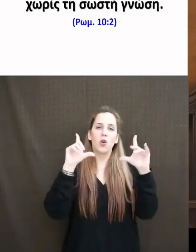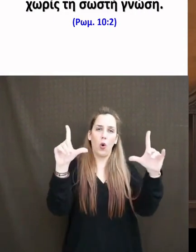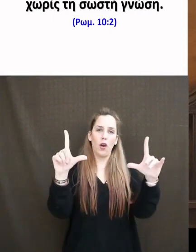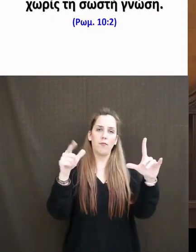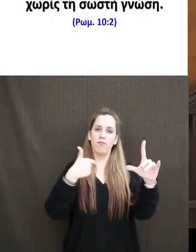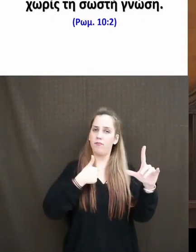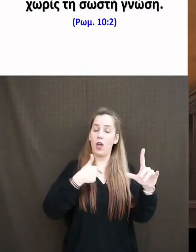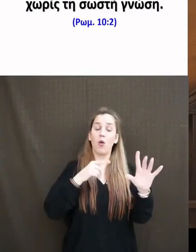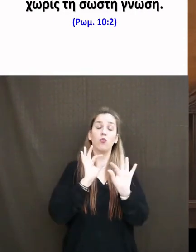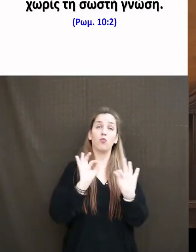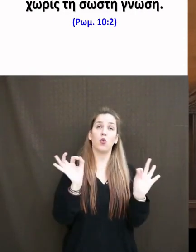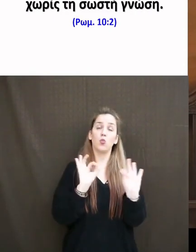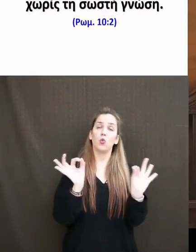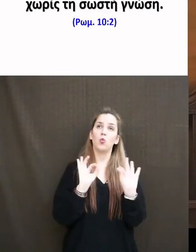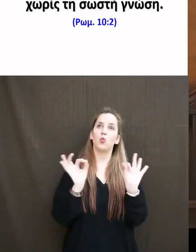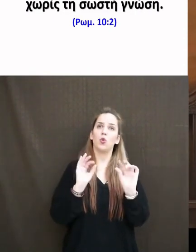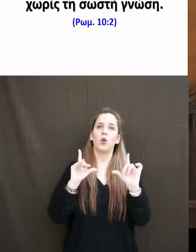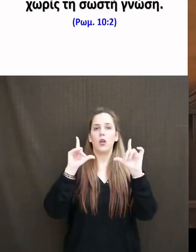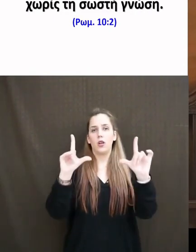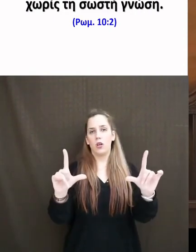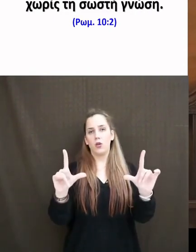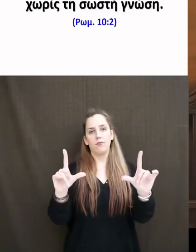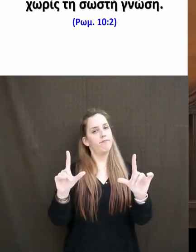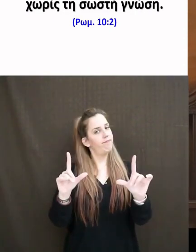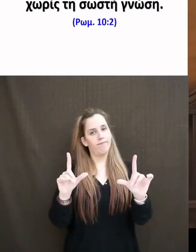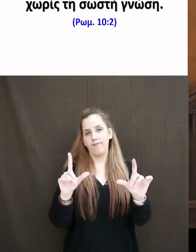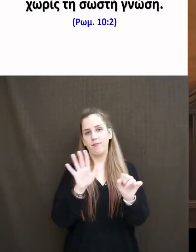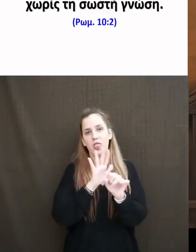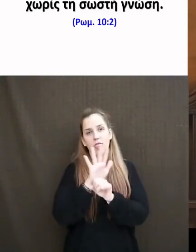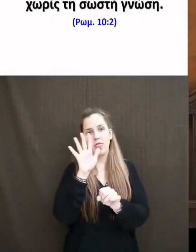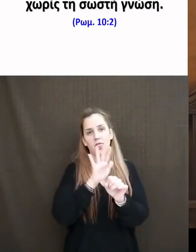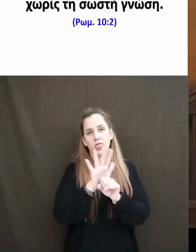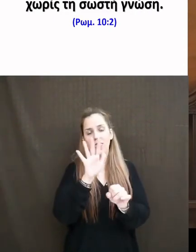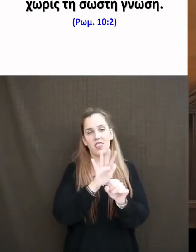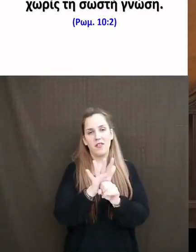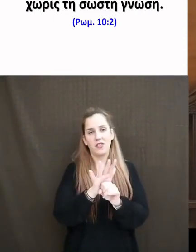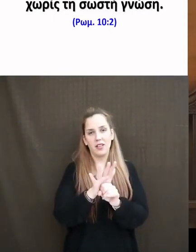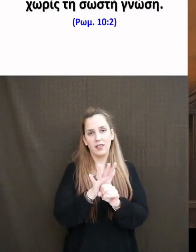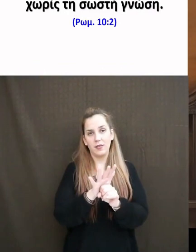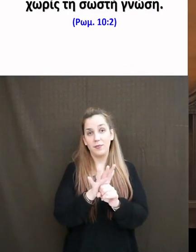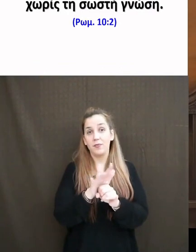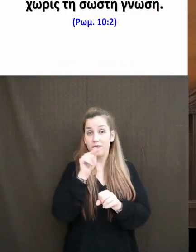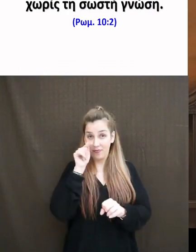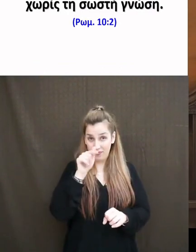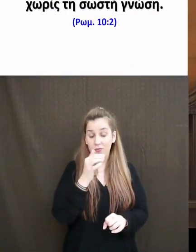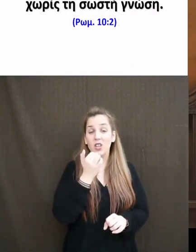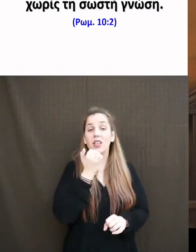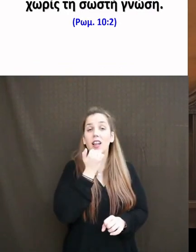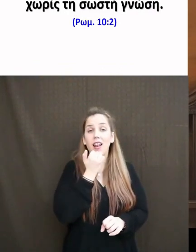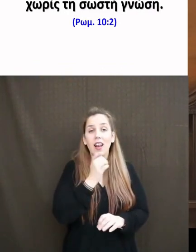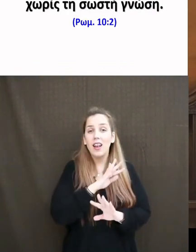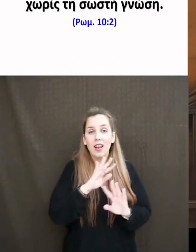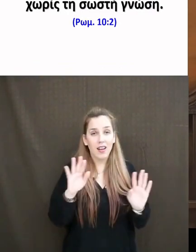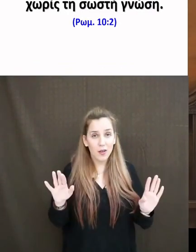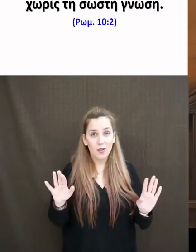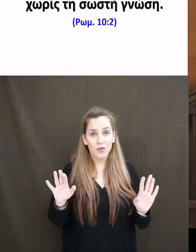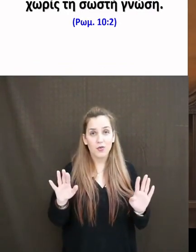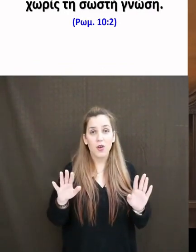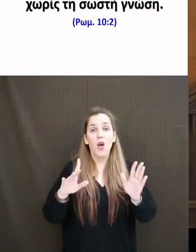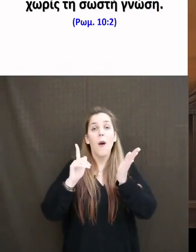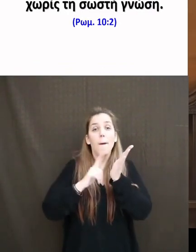Θεού. Ο άνθρωπος μπορεί να εξαπατηθεί και να εχμαλωτιστεί από